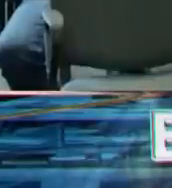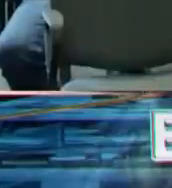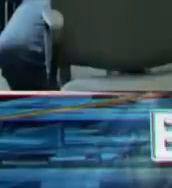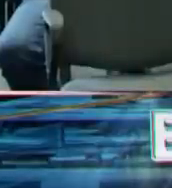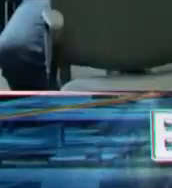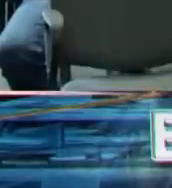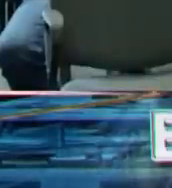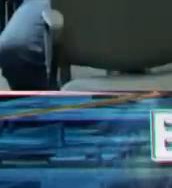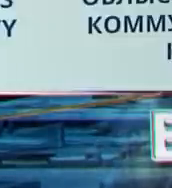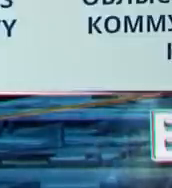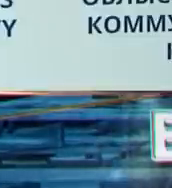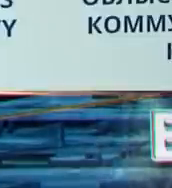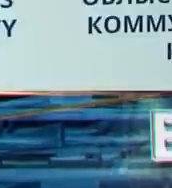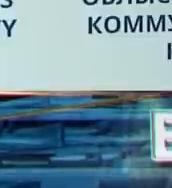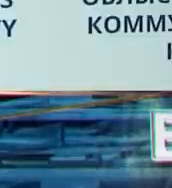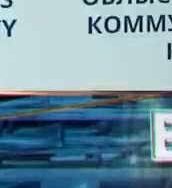алдын алған абзал.